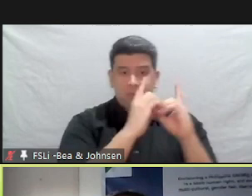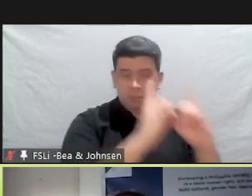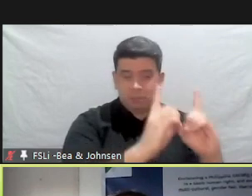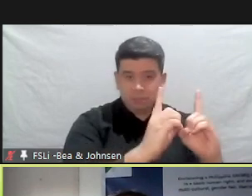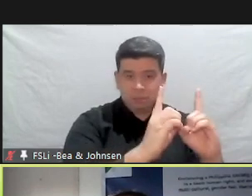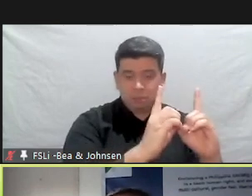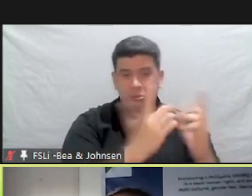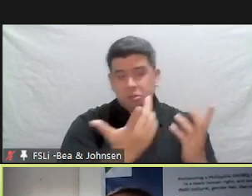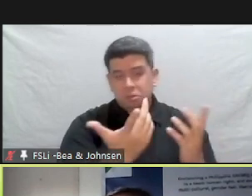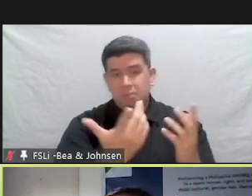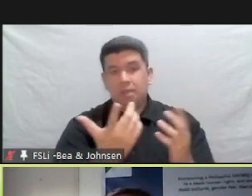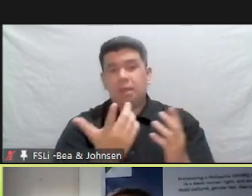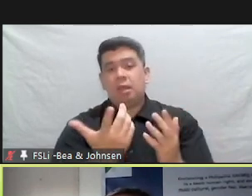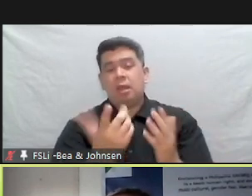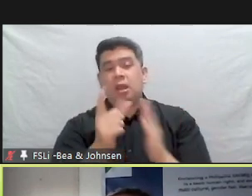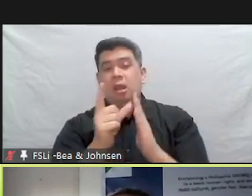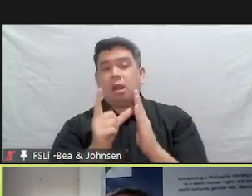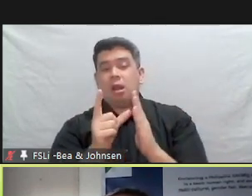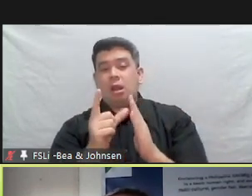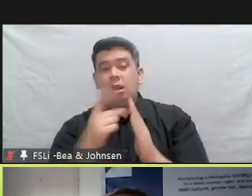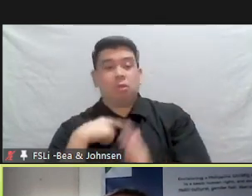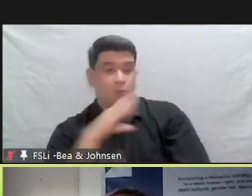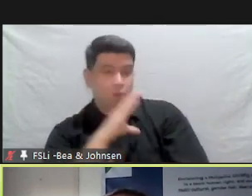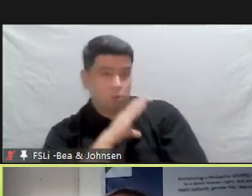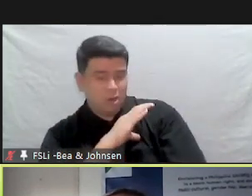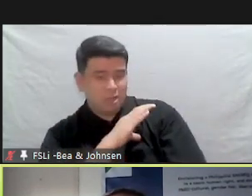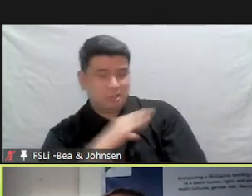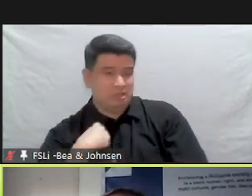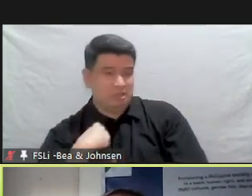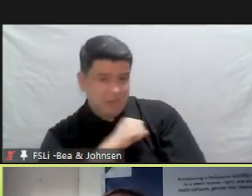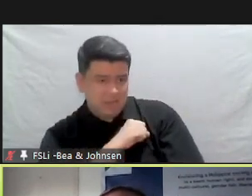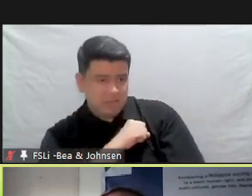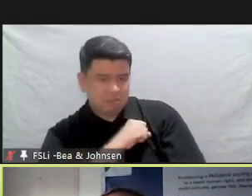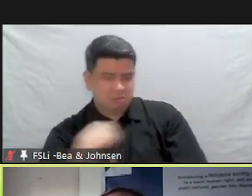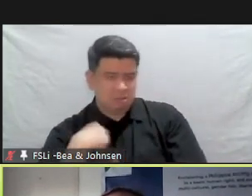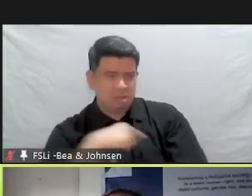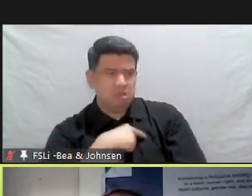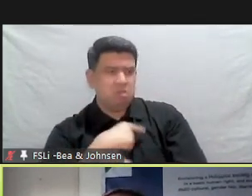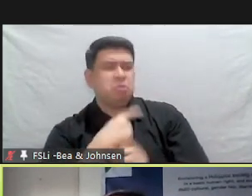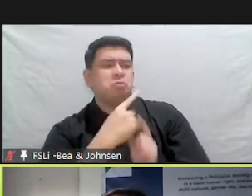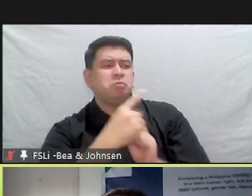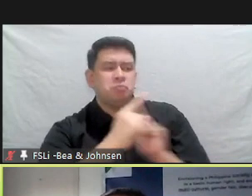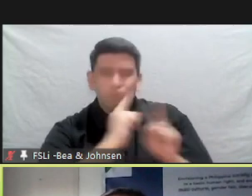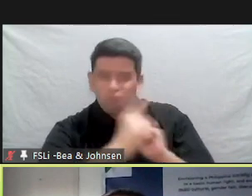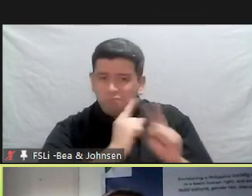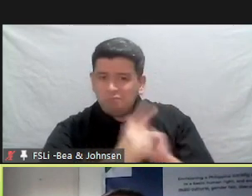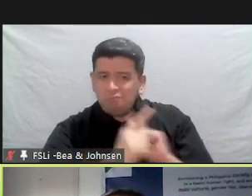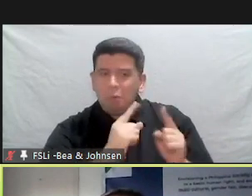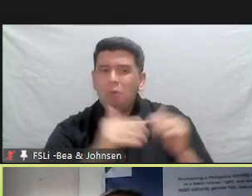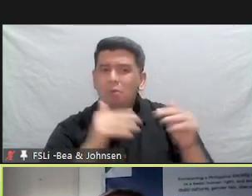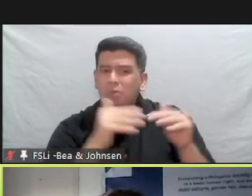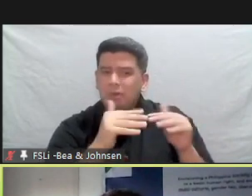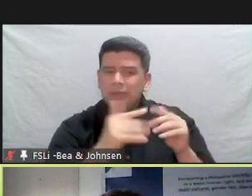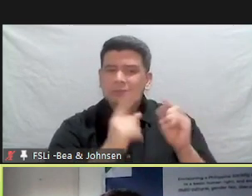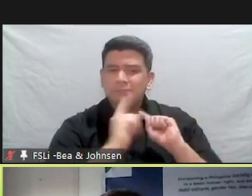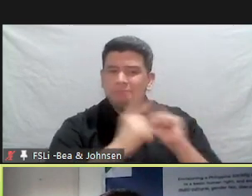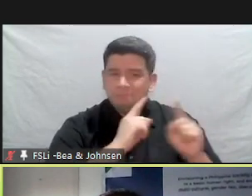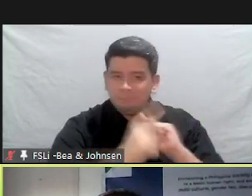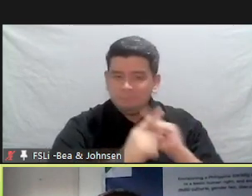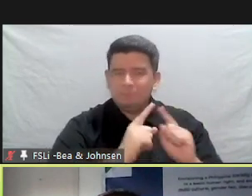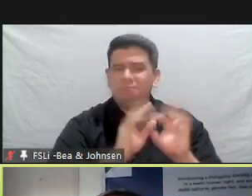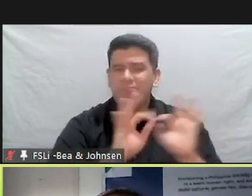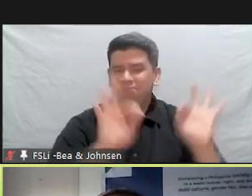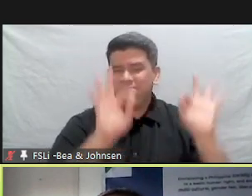mambabatas para mas maintindihan nila o mas maipaintindi natin sa kanila ang kahalagahan